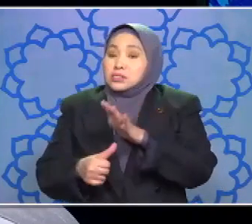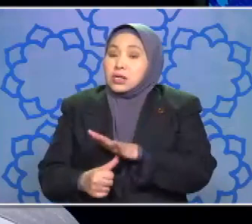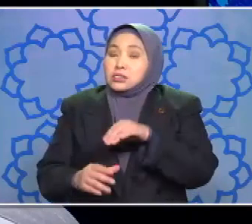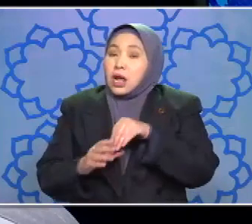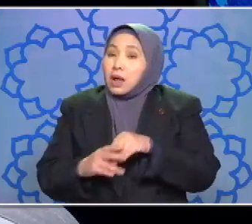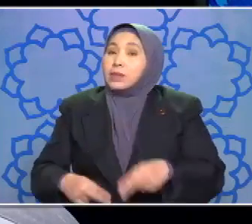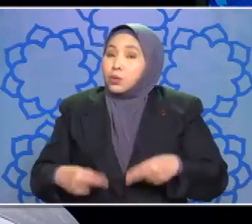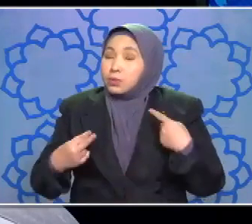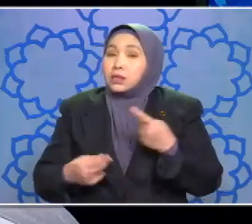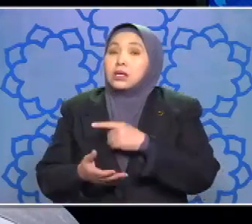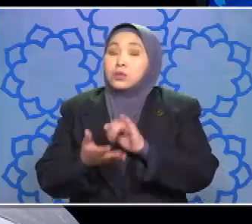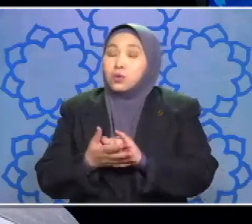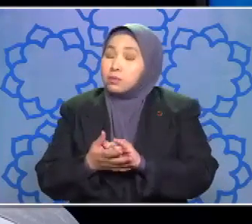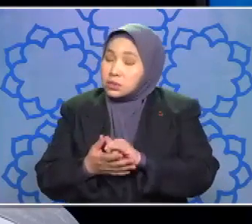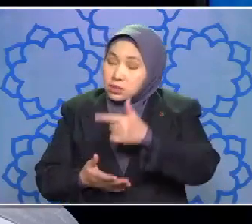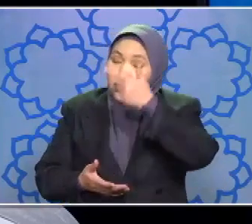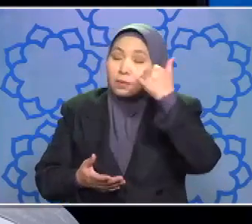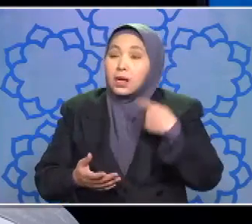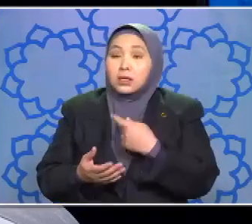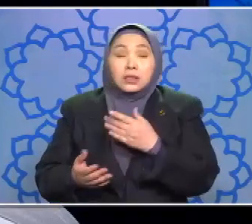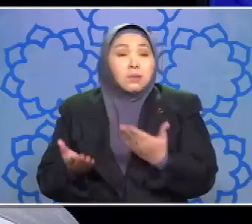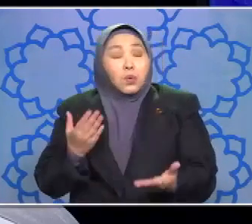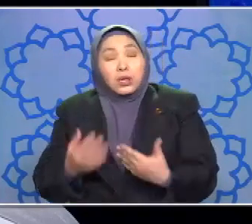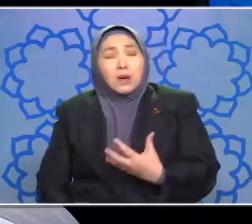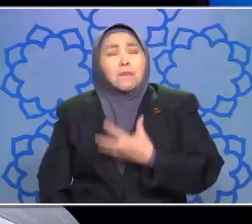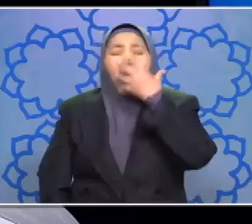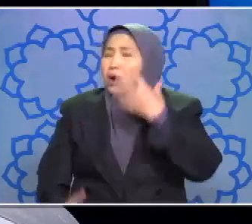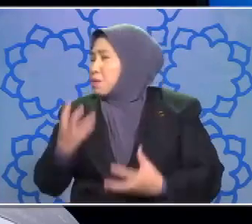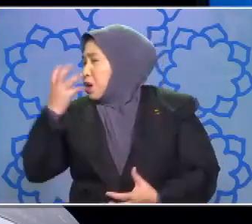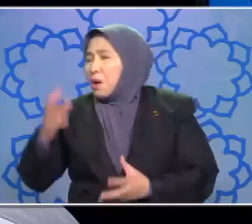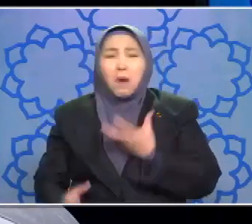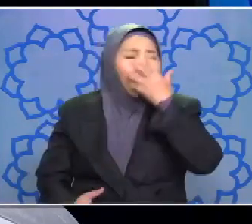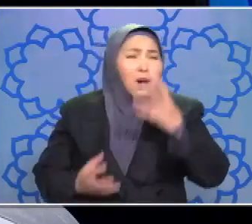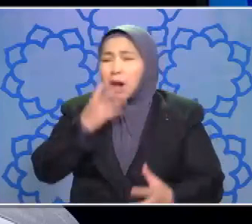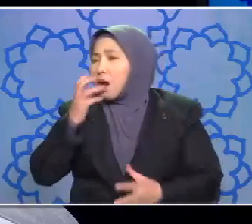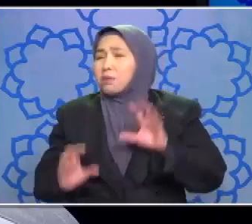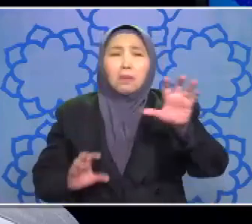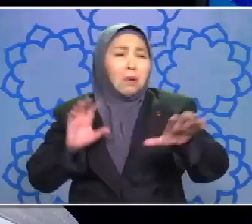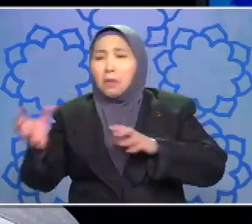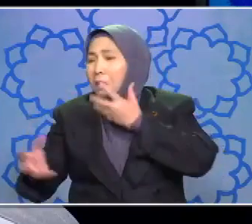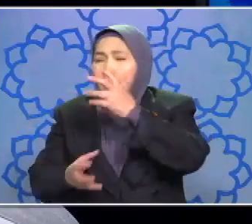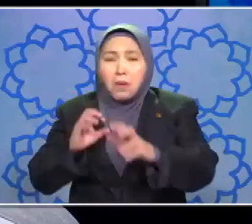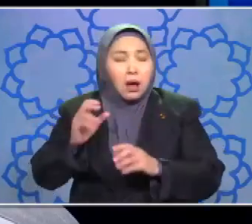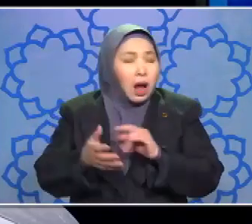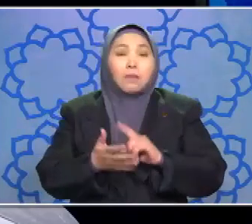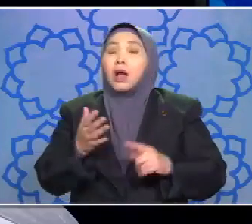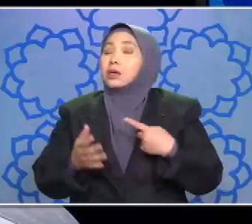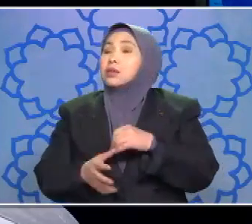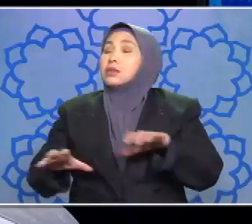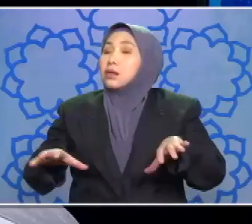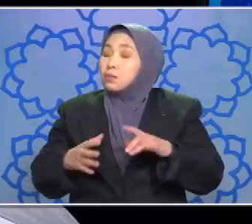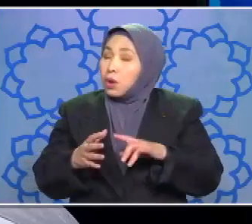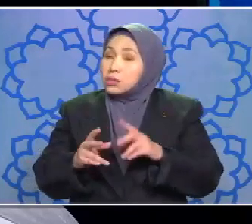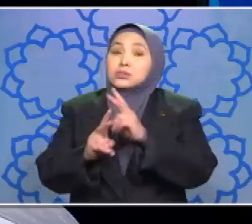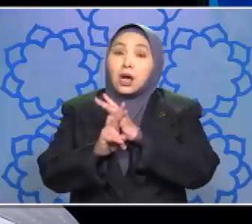itu menyebabkan kita makin lagi mungkin marah-marah, kita marah sana, marah sini. Tetapi apa yang perlu kita buat ialah berusaha